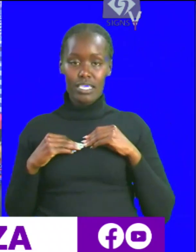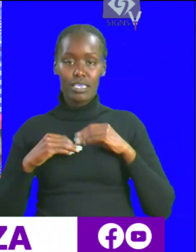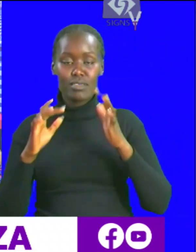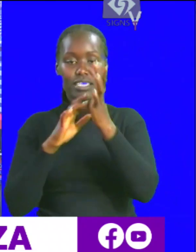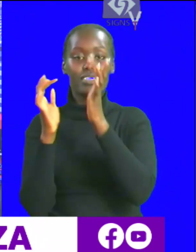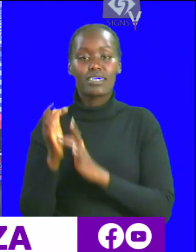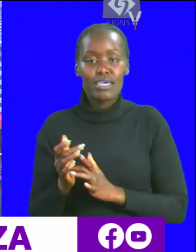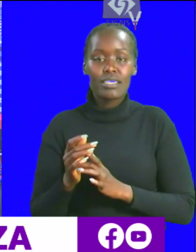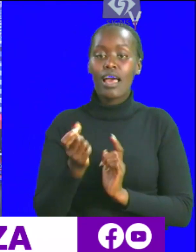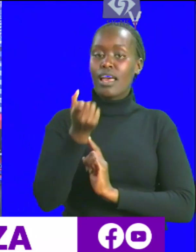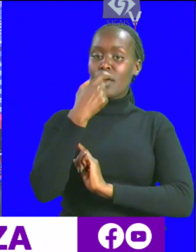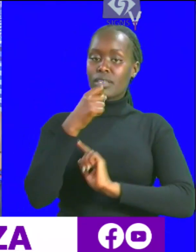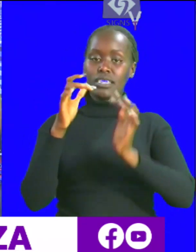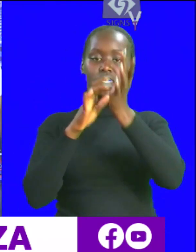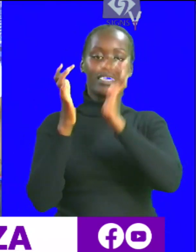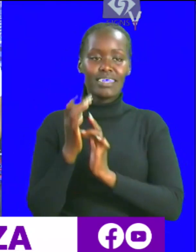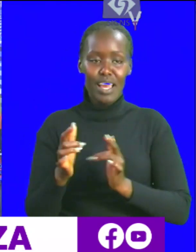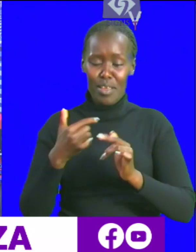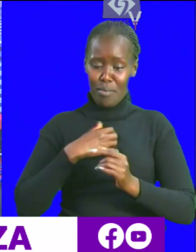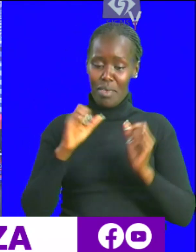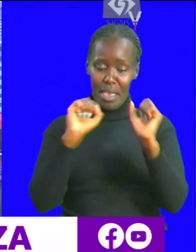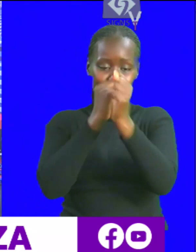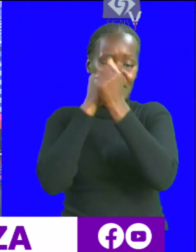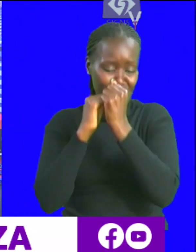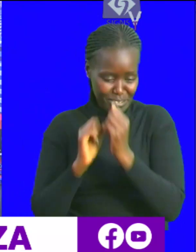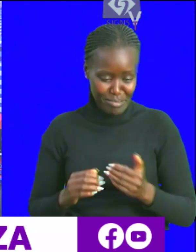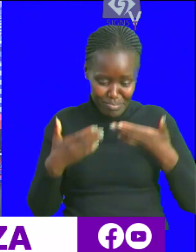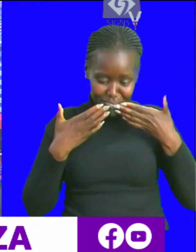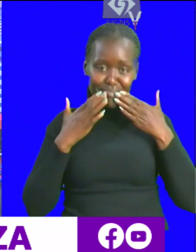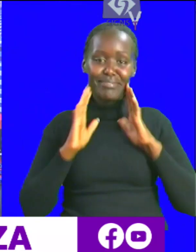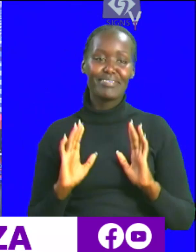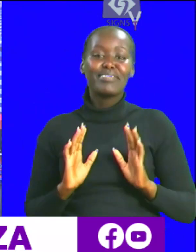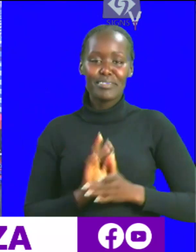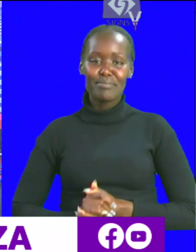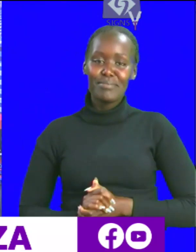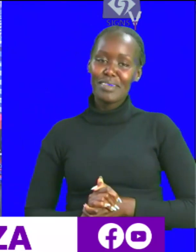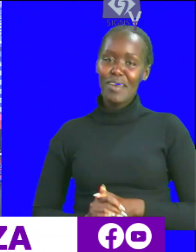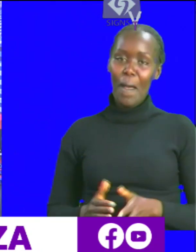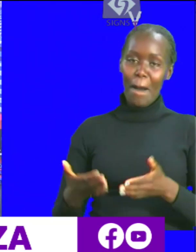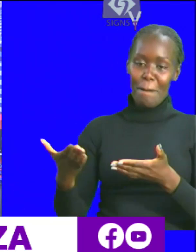At least I'm correct. Big up manze. Watazamaji.